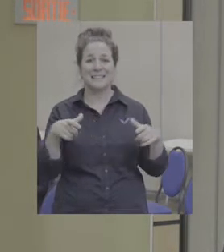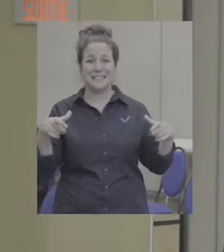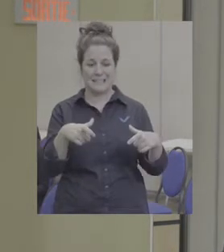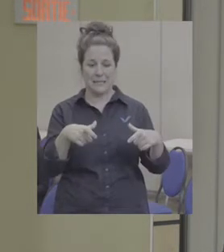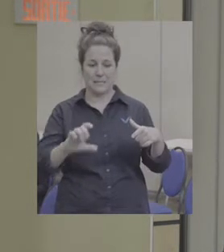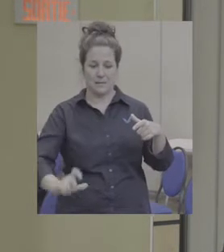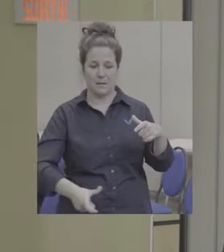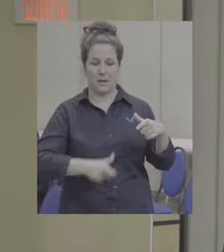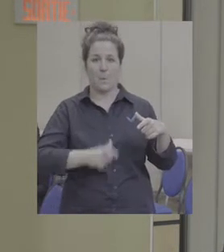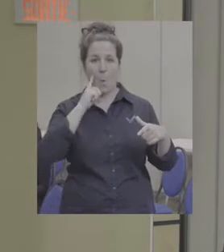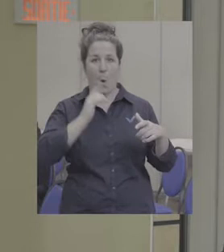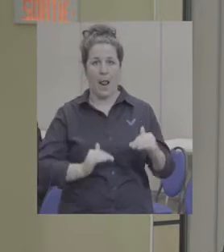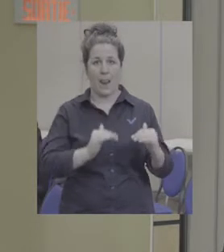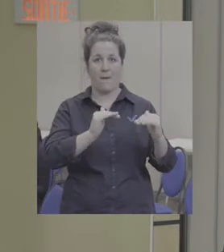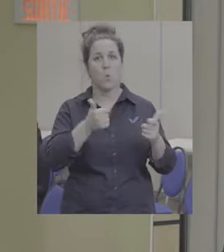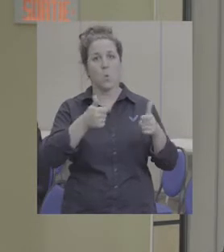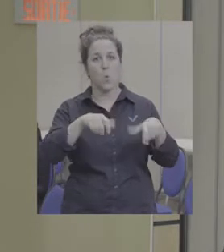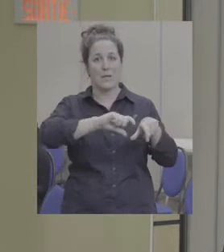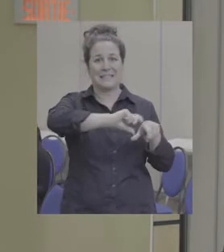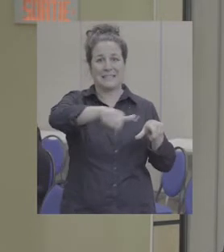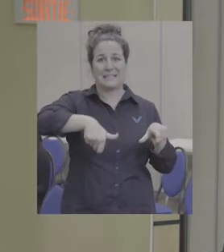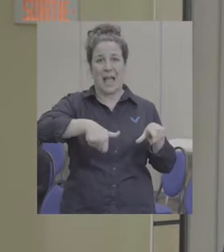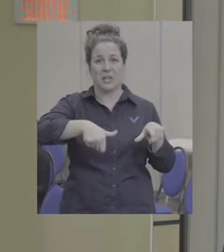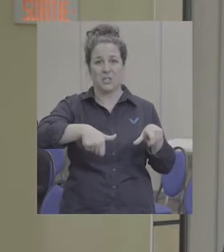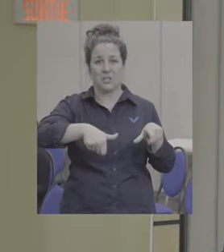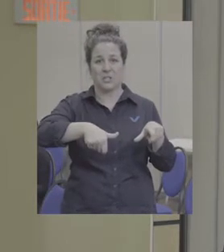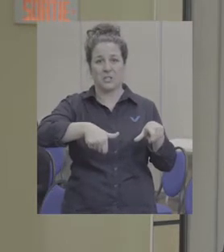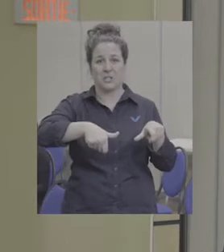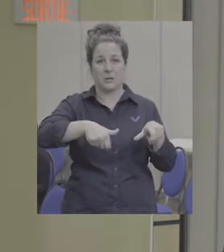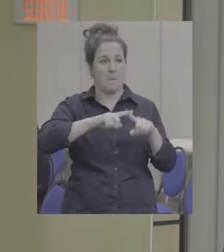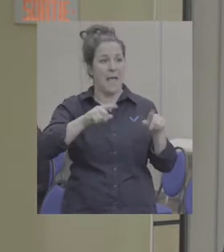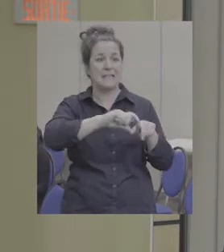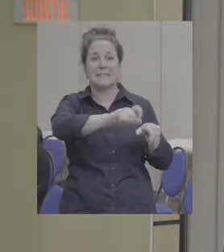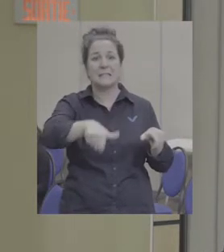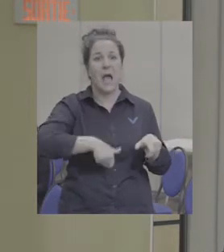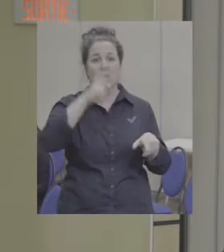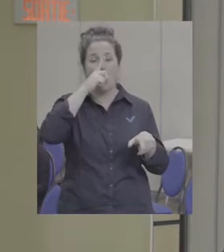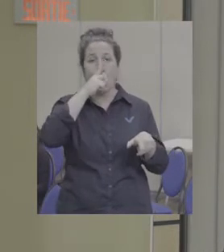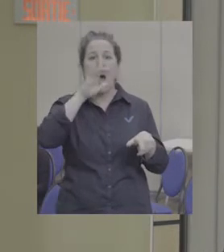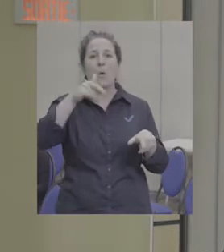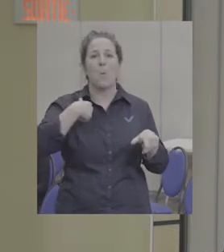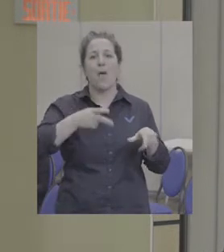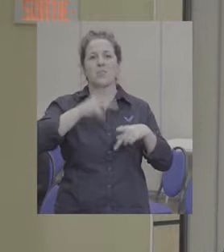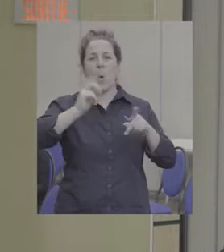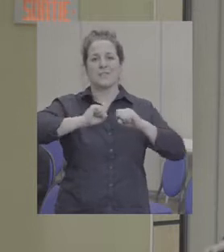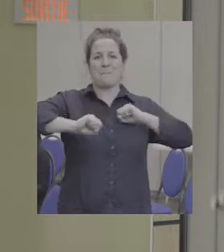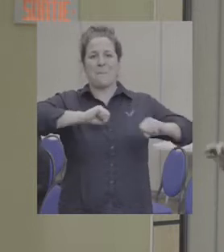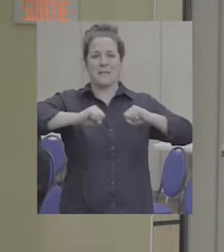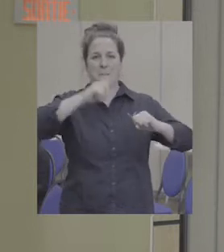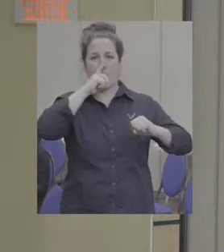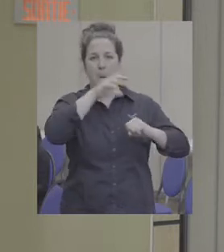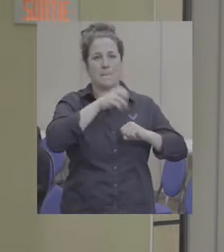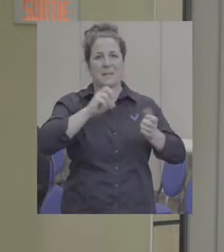élévateur. Mais le siège élévateur, je ne peux pas l'utiliser parce que j'ai trop d'espace. Fait